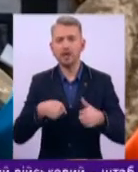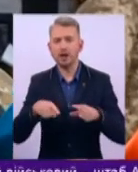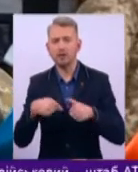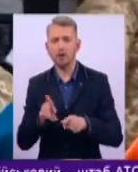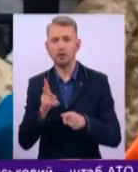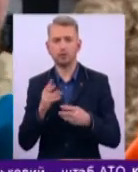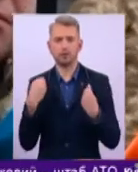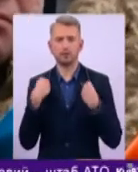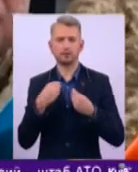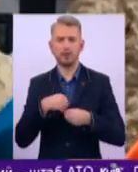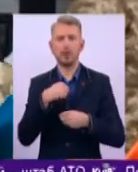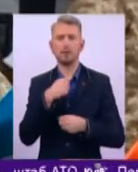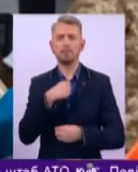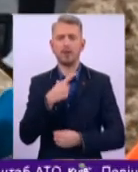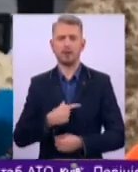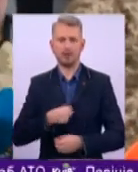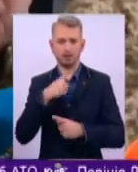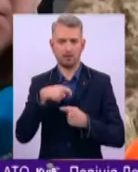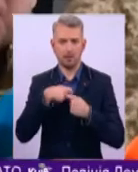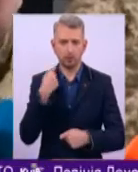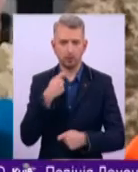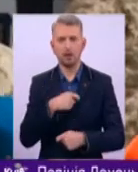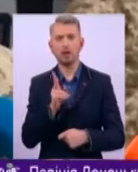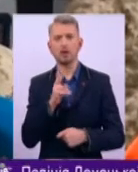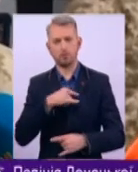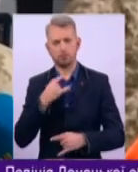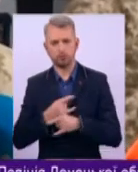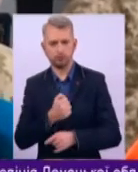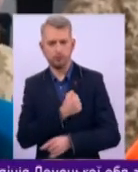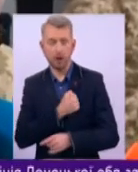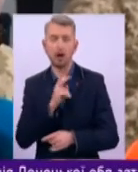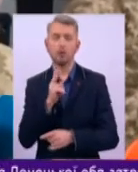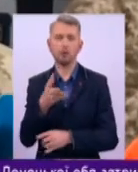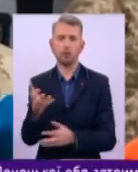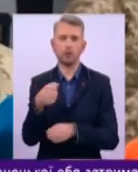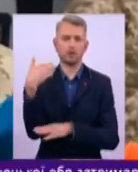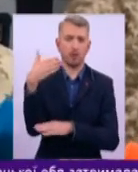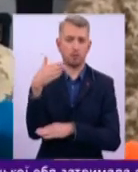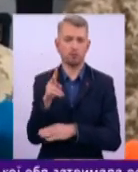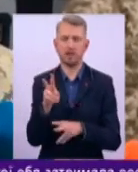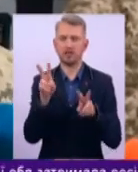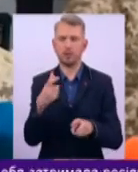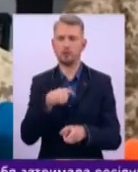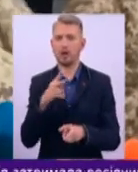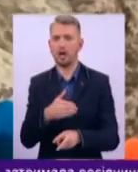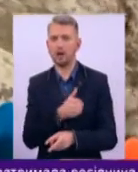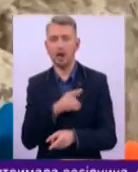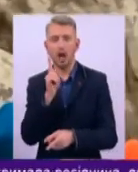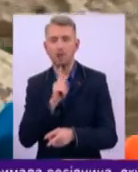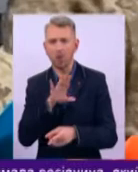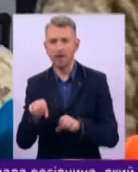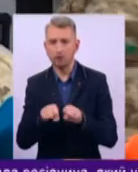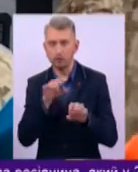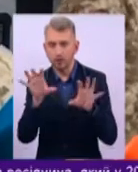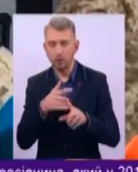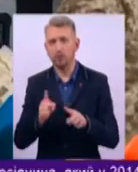одягають піонерські галстуки, інші одягають камуфляж, треті беруть знамена і називають себе як хочуть. Коли вони не переходять грані, то це